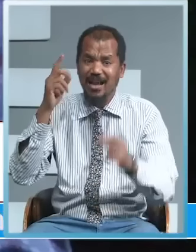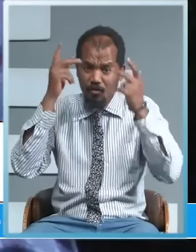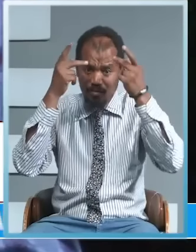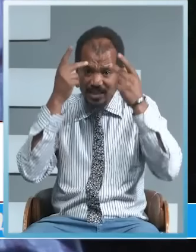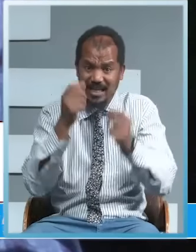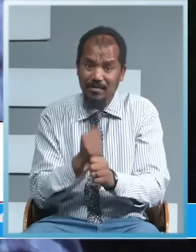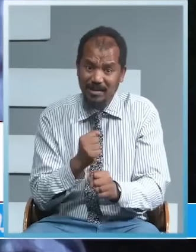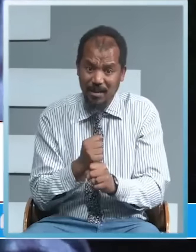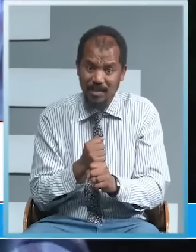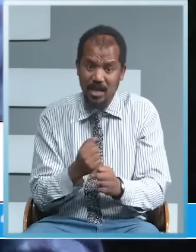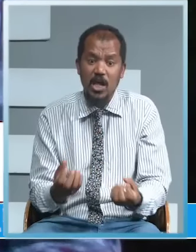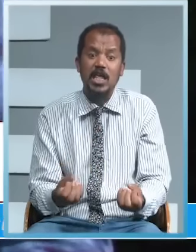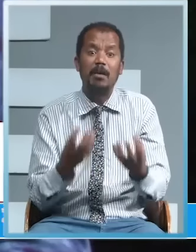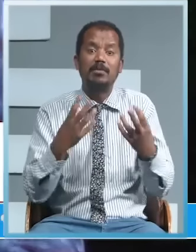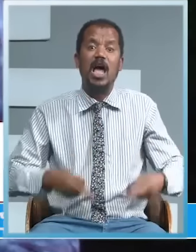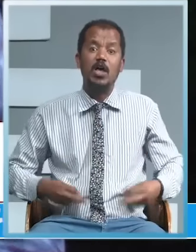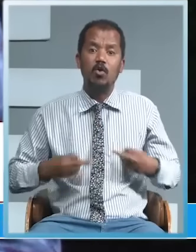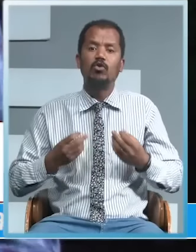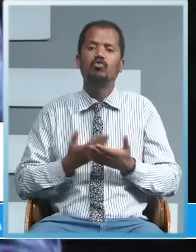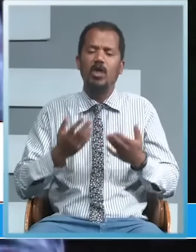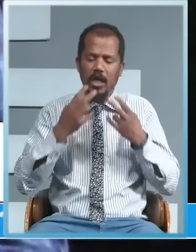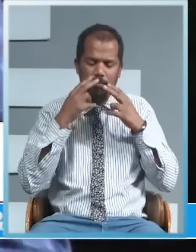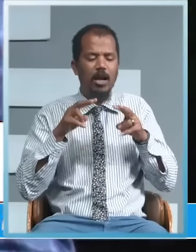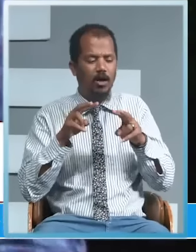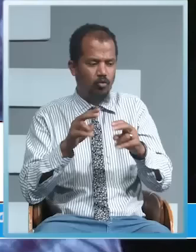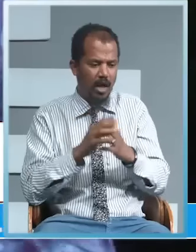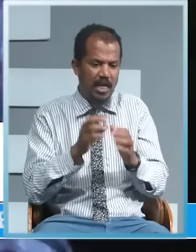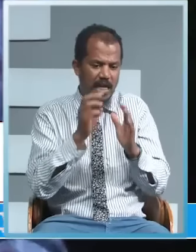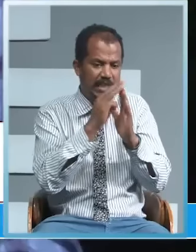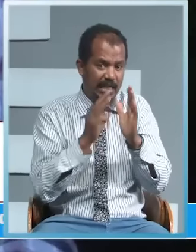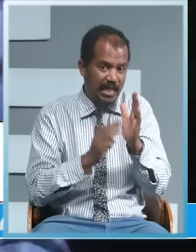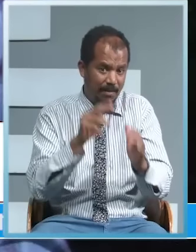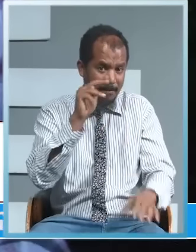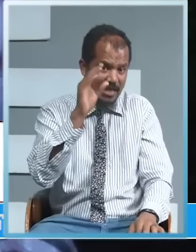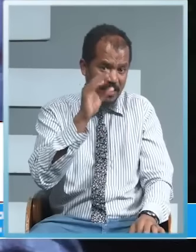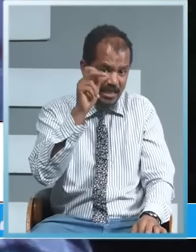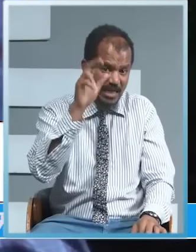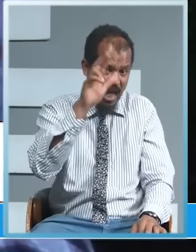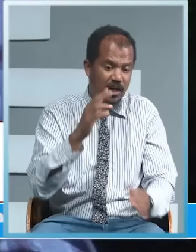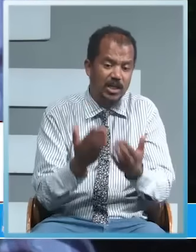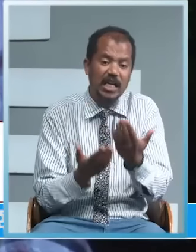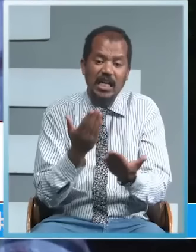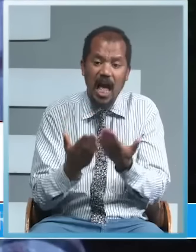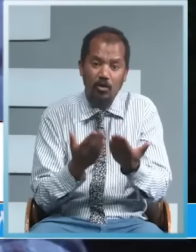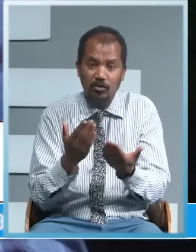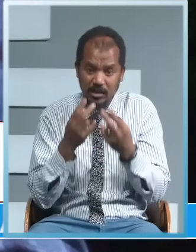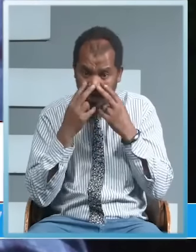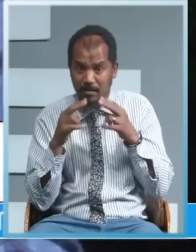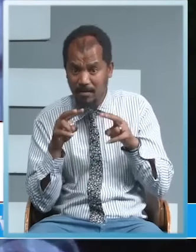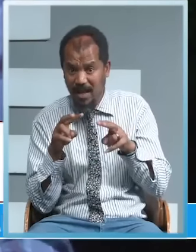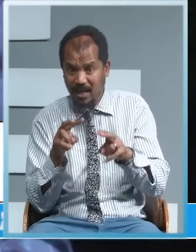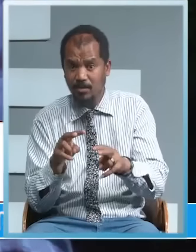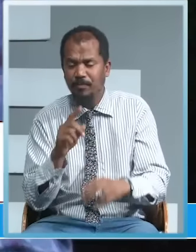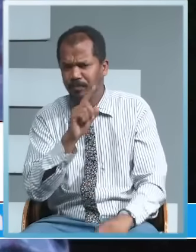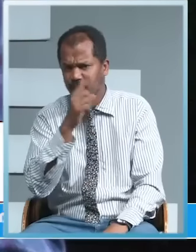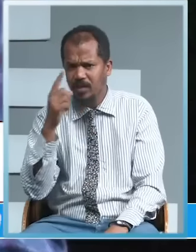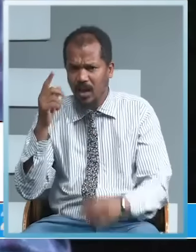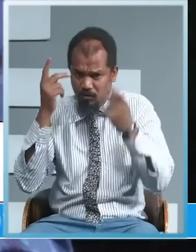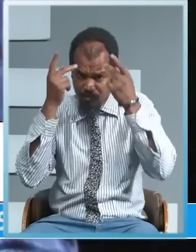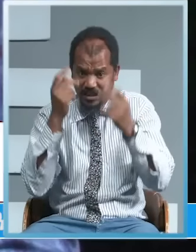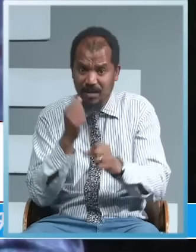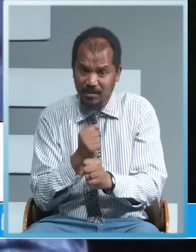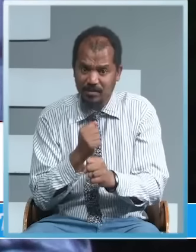ቤት የብዛ ህይወት ጉዳይ ይመለከተዋል የስርዓት ምህዳር ግልጋሎት ጉዳይ ደግሞ ስለሚመለከተው ያንዳንዱ